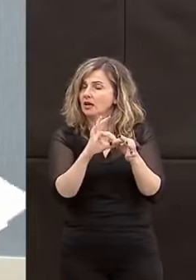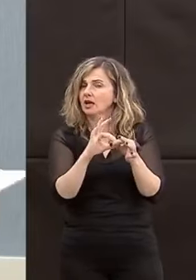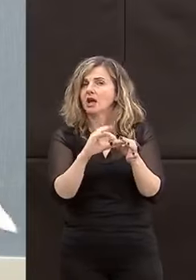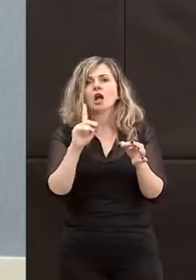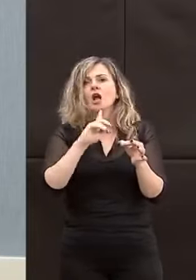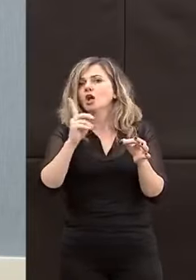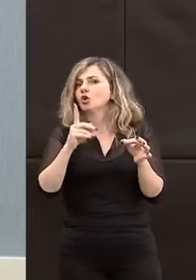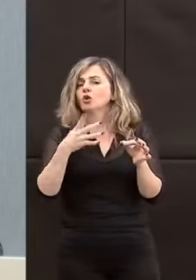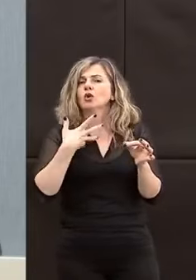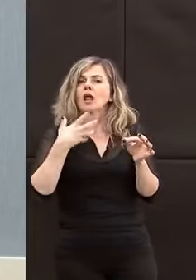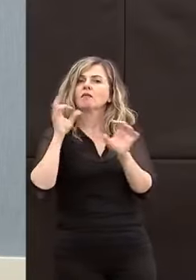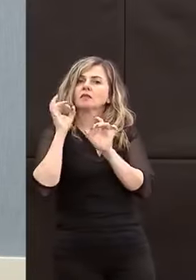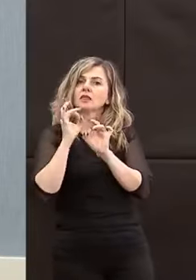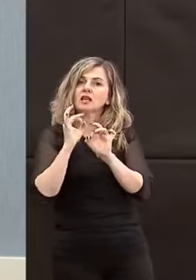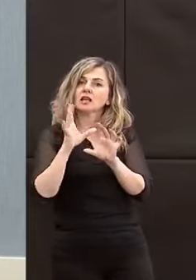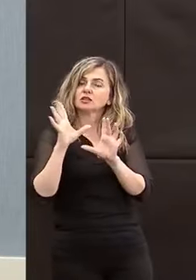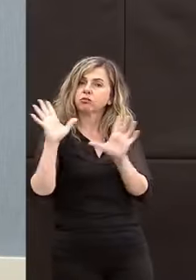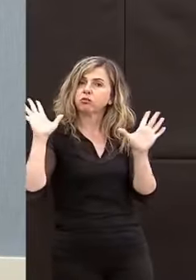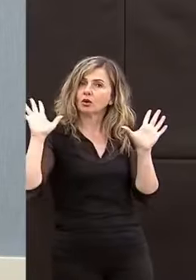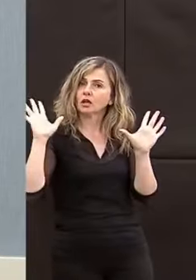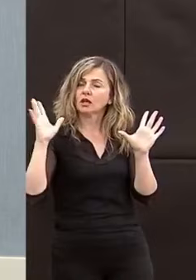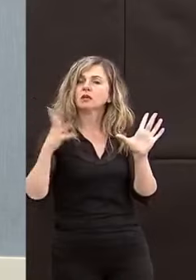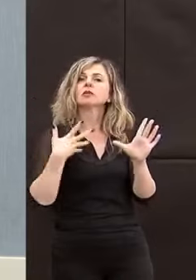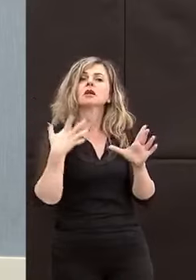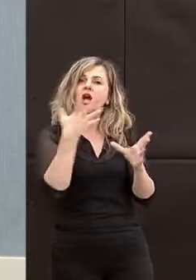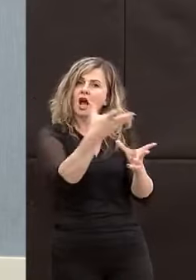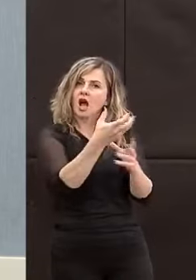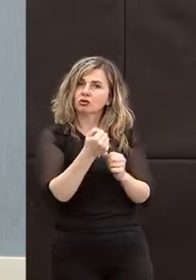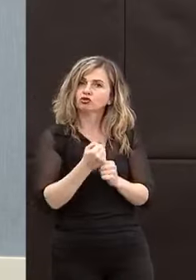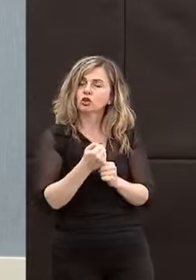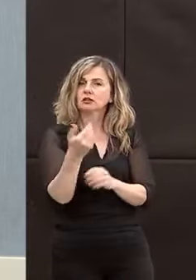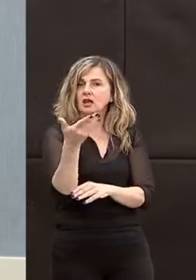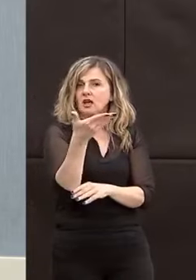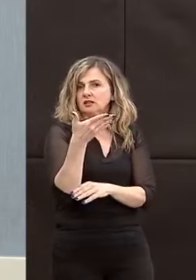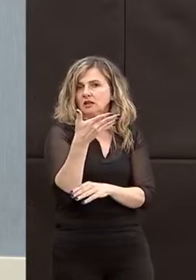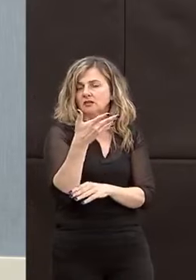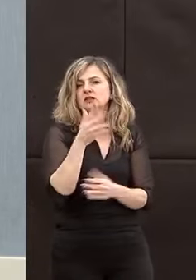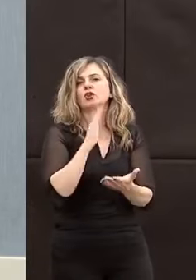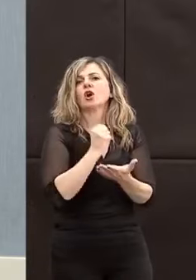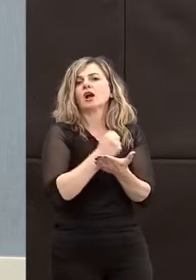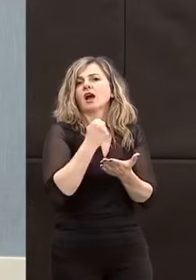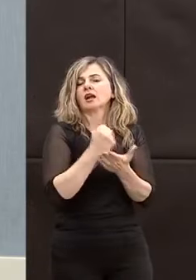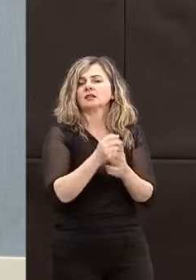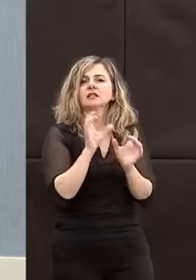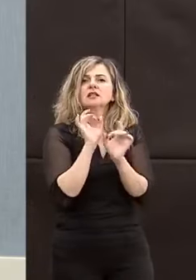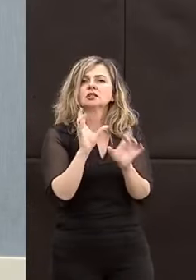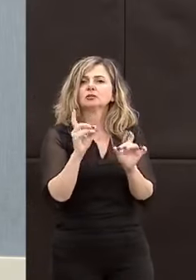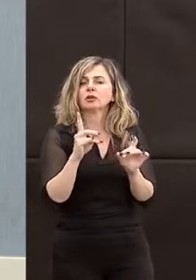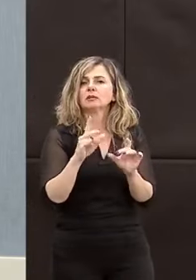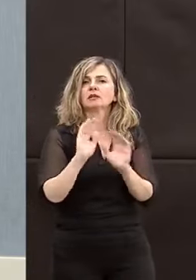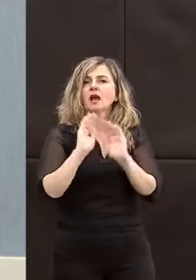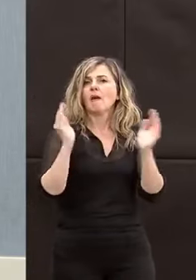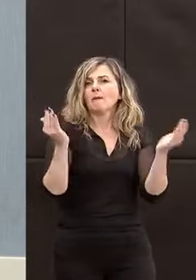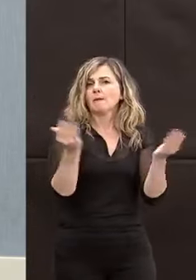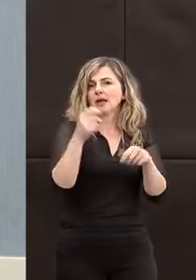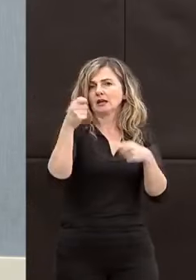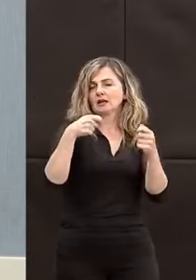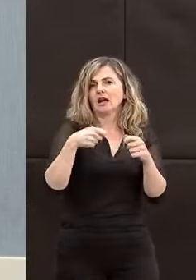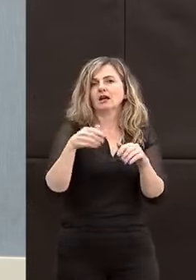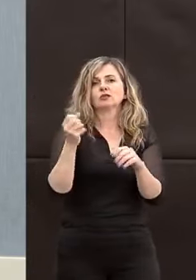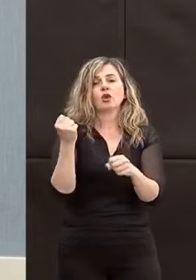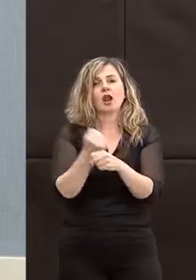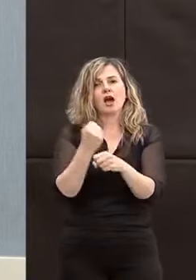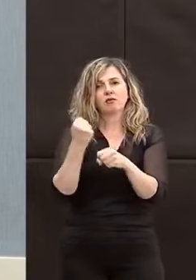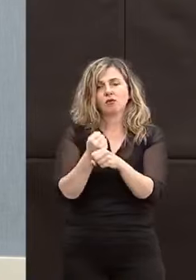si presterà al servizio quindi a garantire la sua disponibilità sul mercato del lavoro verrà